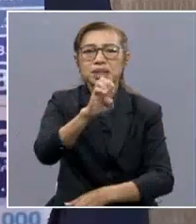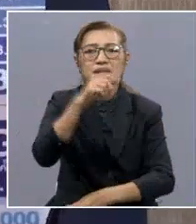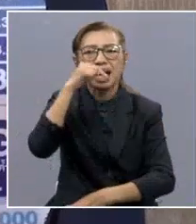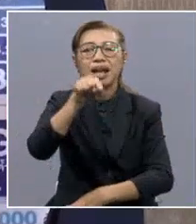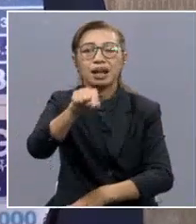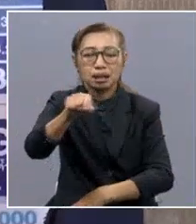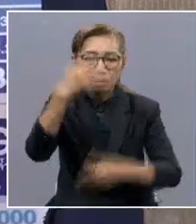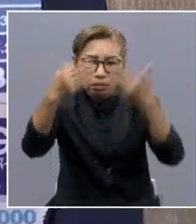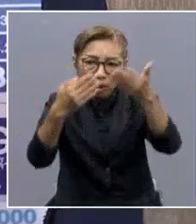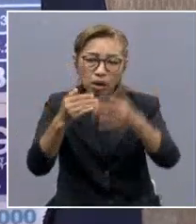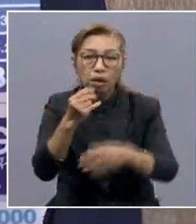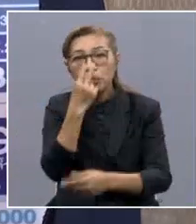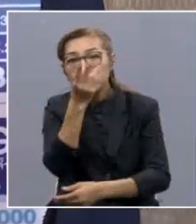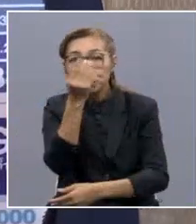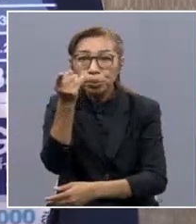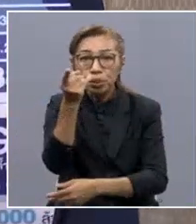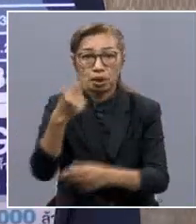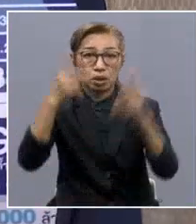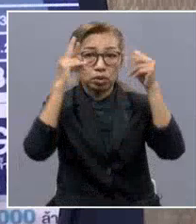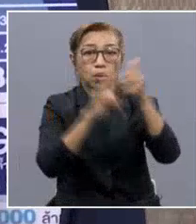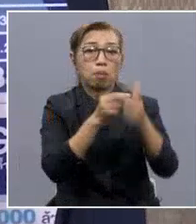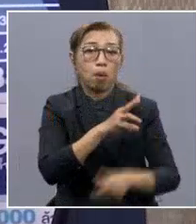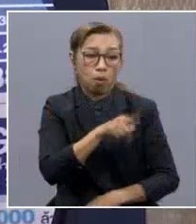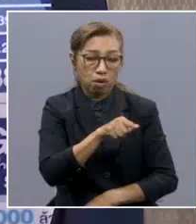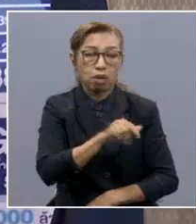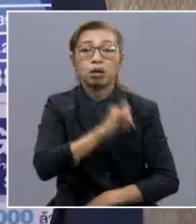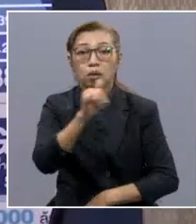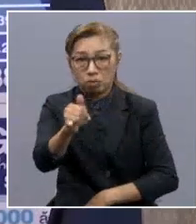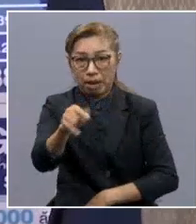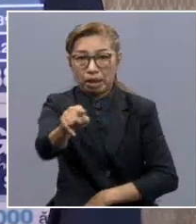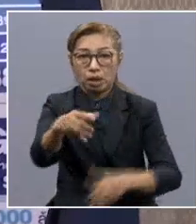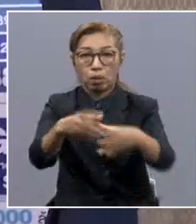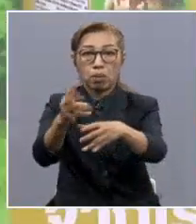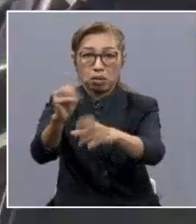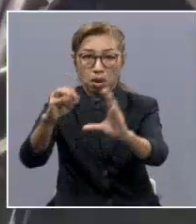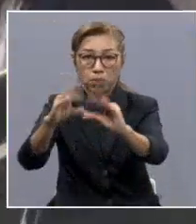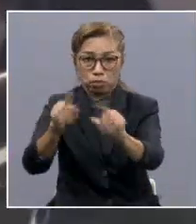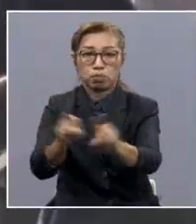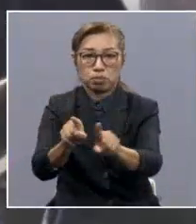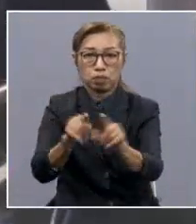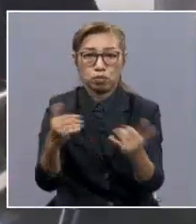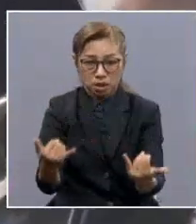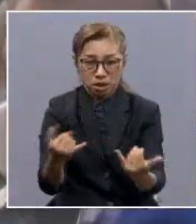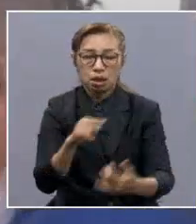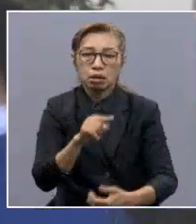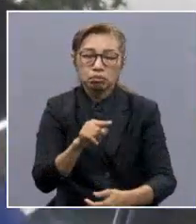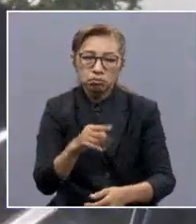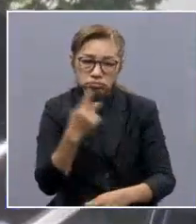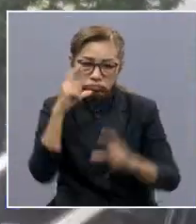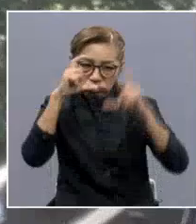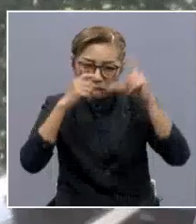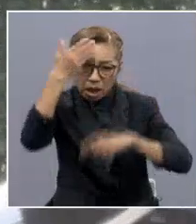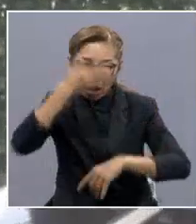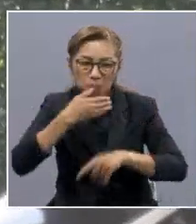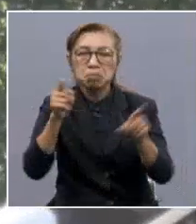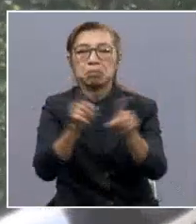ของพลเอกประวิตรวงษ์สุวรรณนะครับรองนายกรัฐมนตรีก็จะเดินทางไปประชุมคณะรัฐมนตรีเนี่ยนะครับวันนี้เช่นเดียวกันก็มาด้วยสีหน้าเรียบเฉ